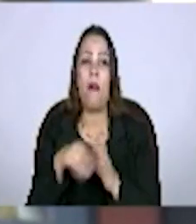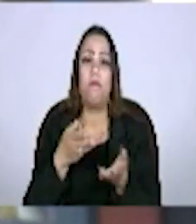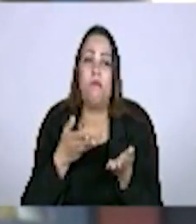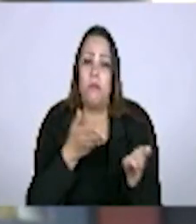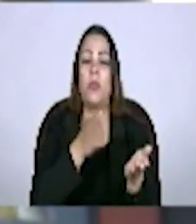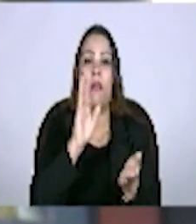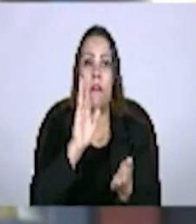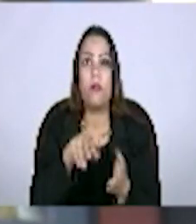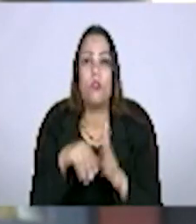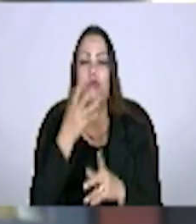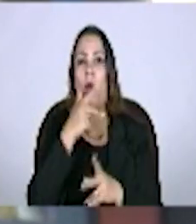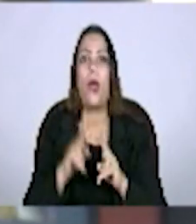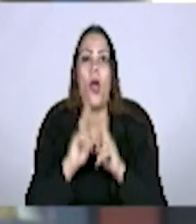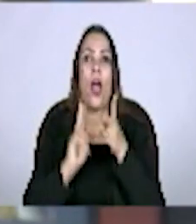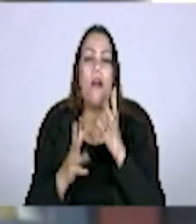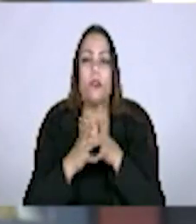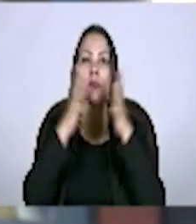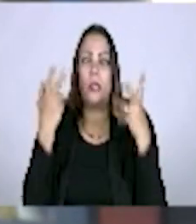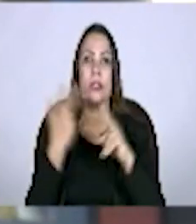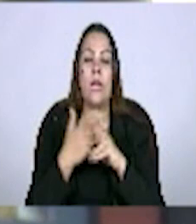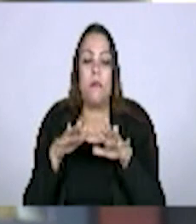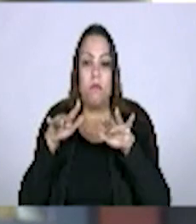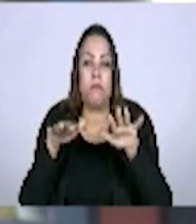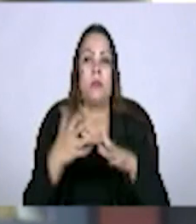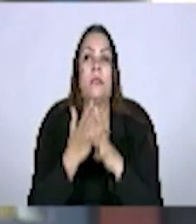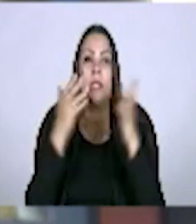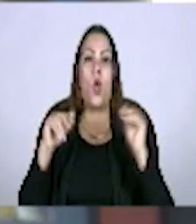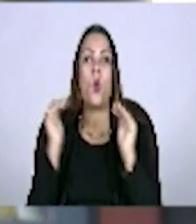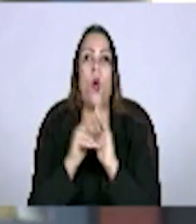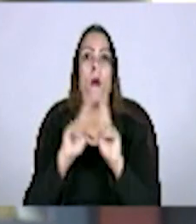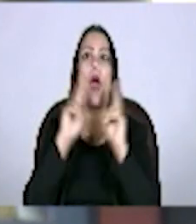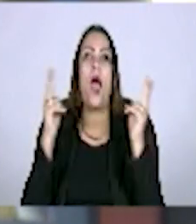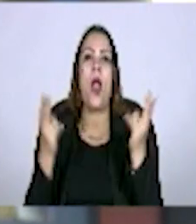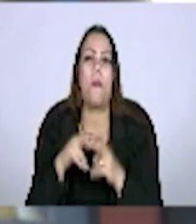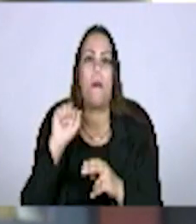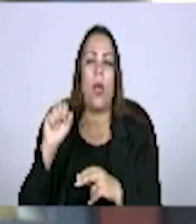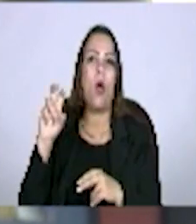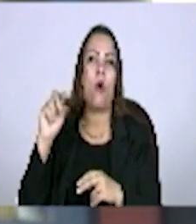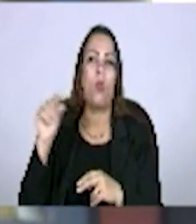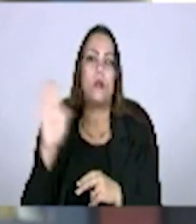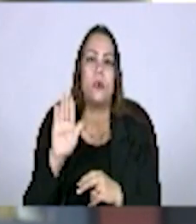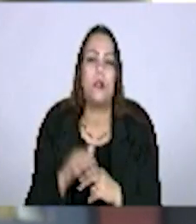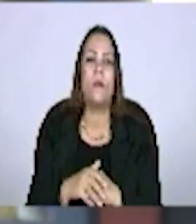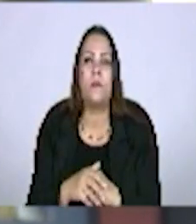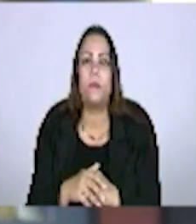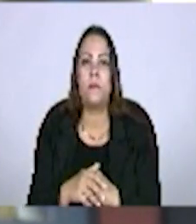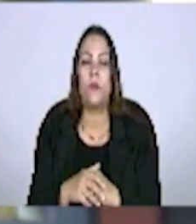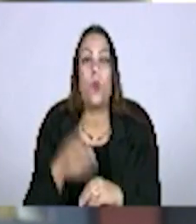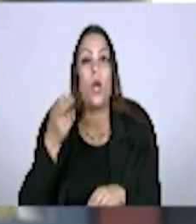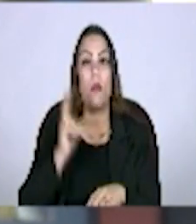اطار احتفال ضخم او حشود ضخمه جدا للاحتفال باليوم العالمي للقدس